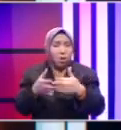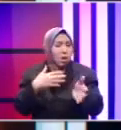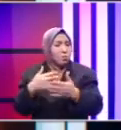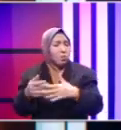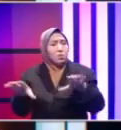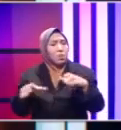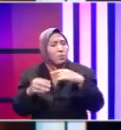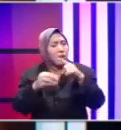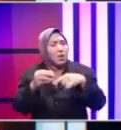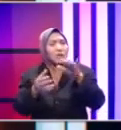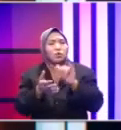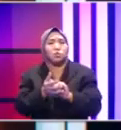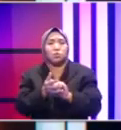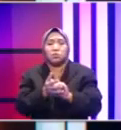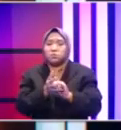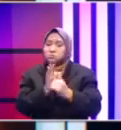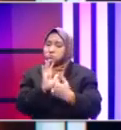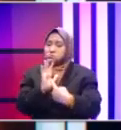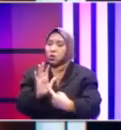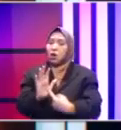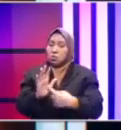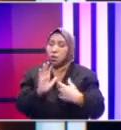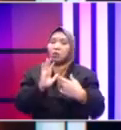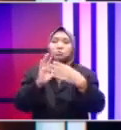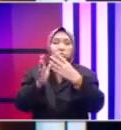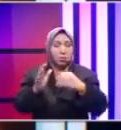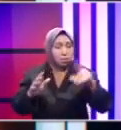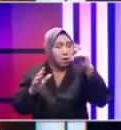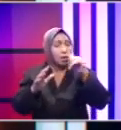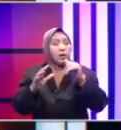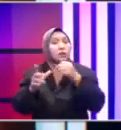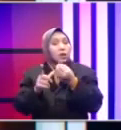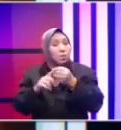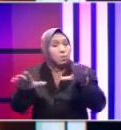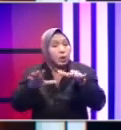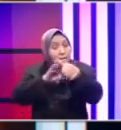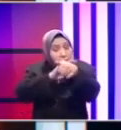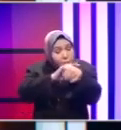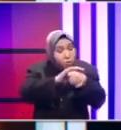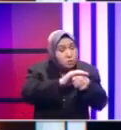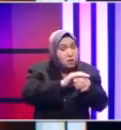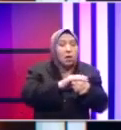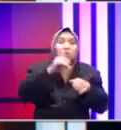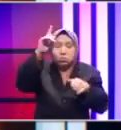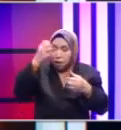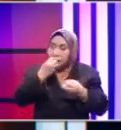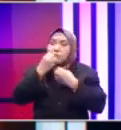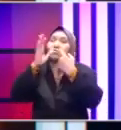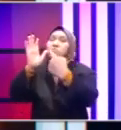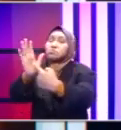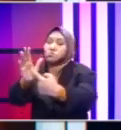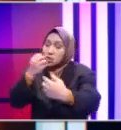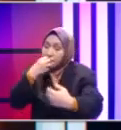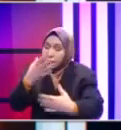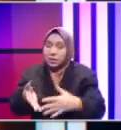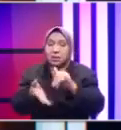mereka buat begitu dalam secara Zahid Allah akan Kabarkan ataupun mereka buat secara diam-diam Allah akan Kabarkan dan sepertimana yang